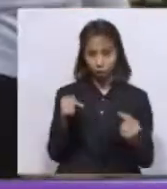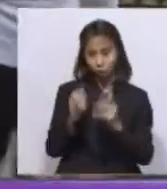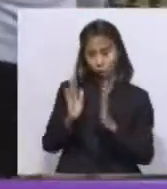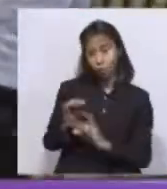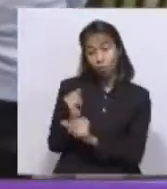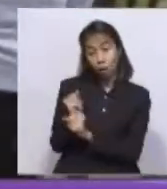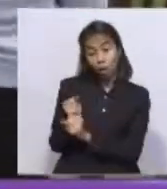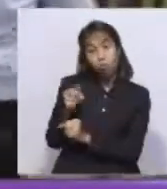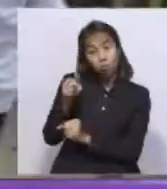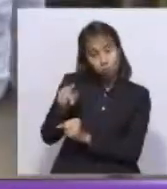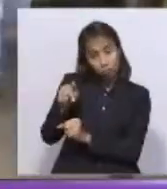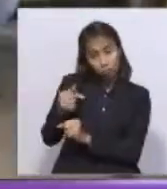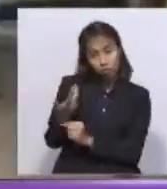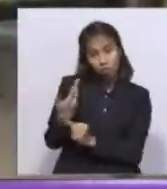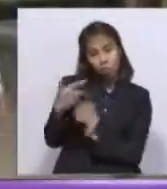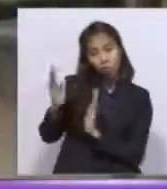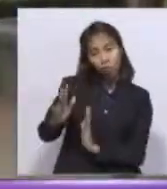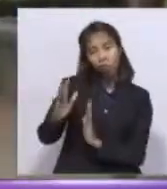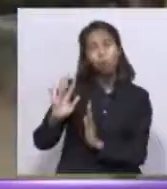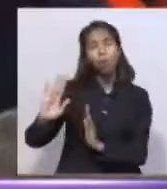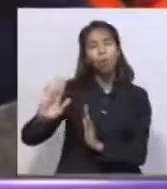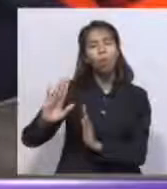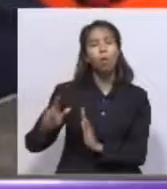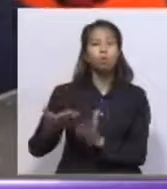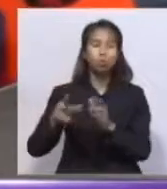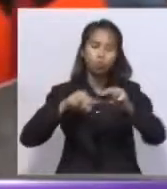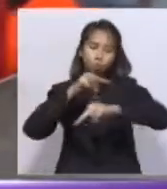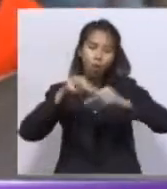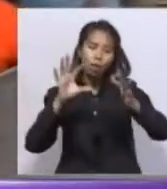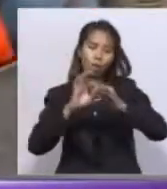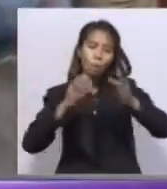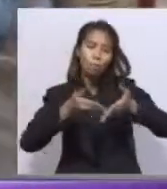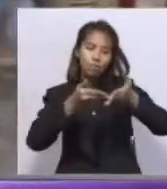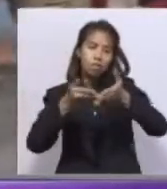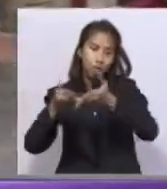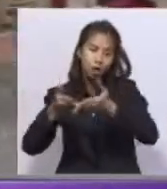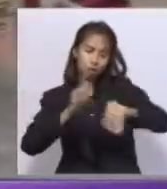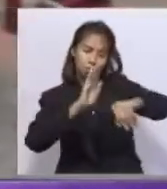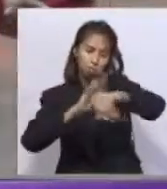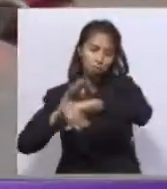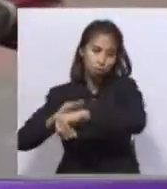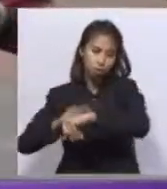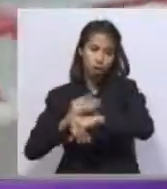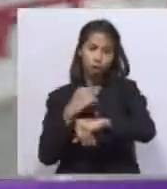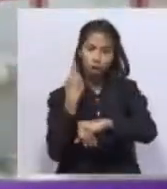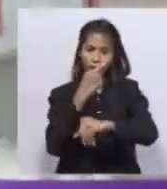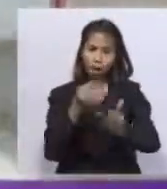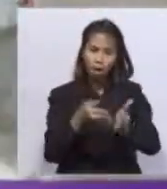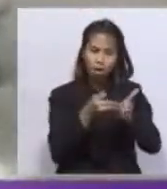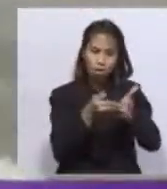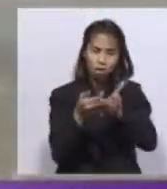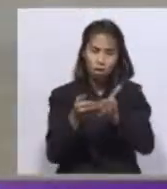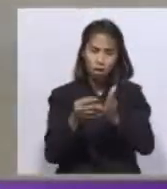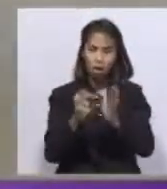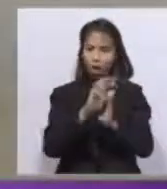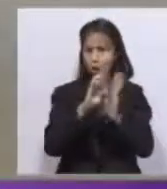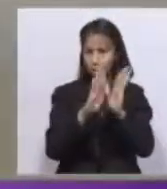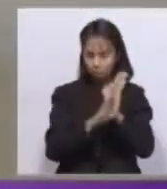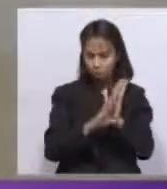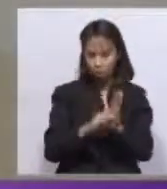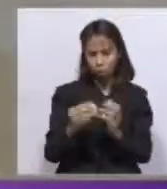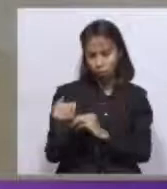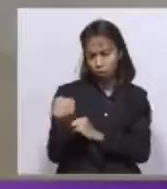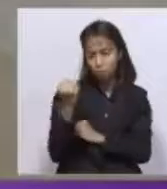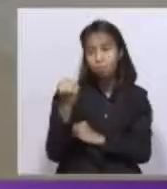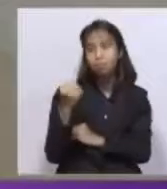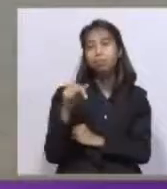ศุลกากรบึงกาฬและเจ้าหน้าที่จากกรมเจ้าท่าหนองคายบึงกาฬเตือนให้ผู้ประกอบการเดินเรือปฏิบัติตามระเบียบการเดินเรืออ